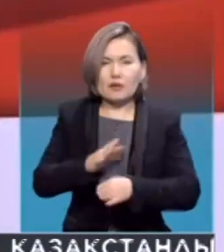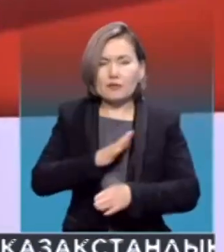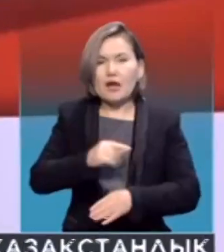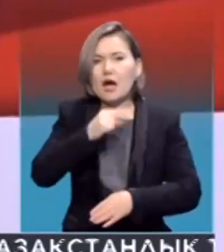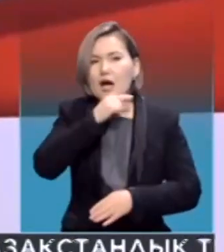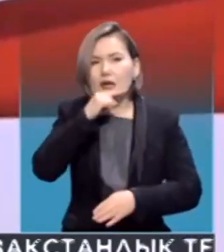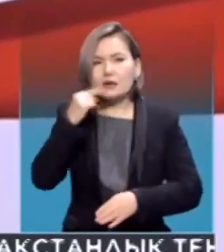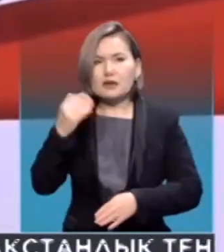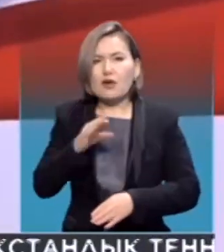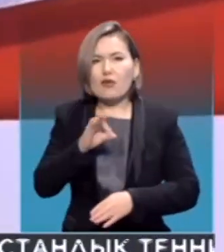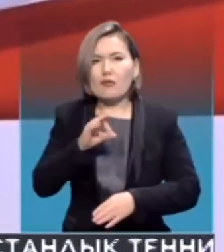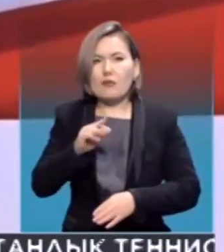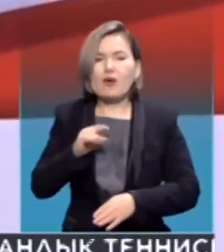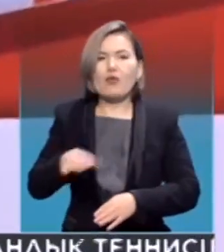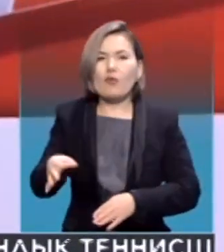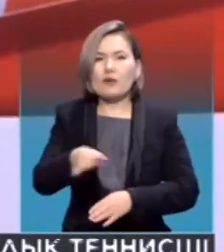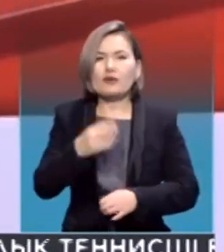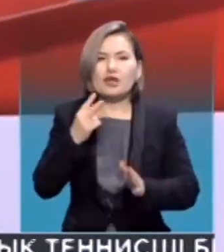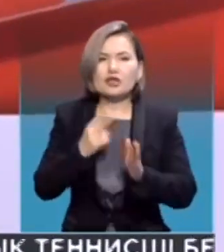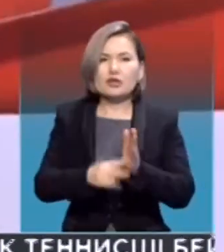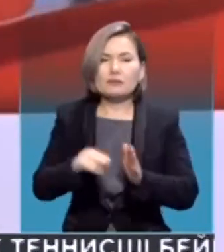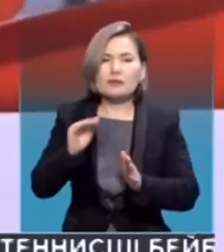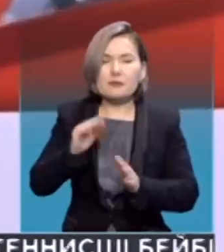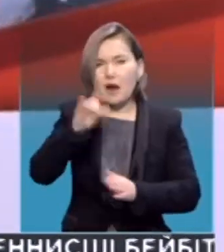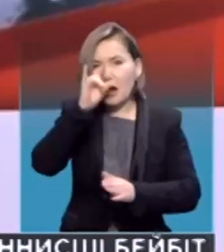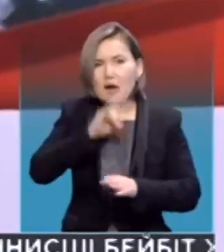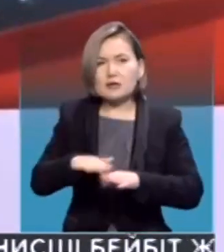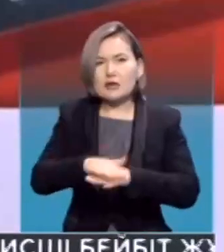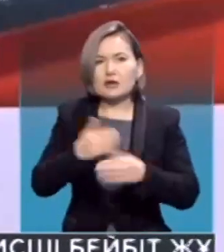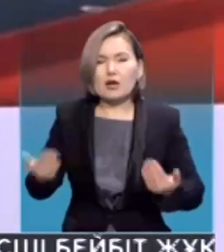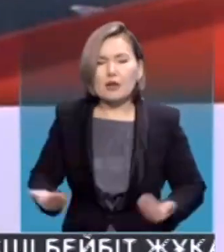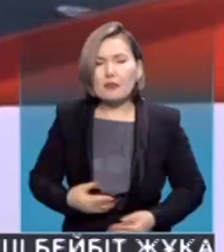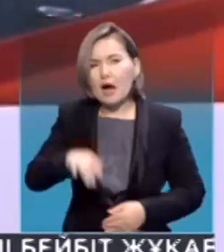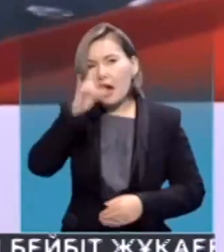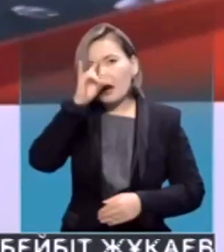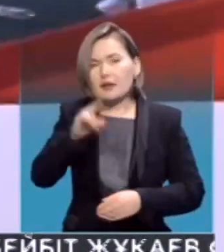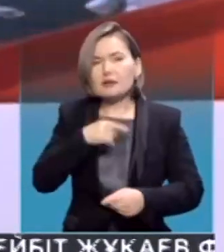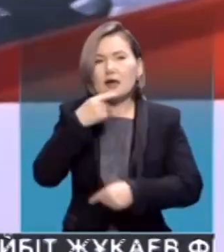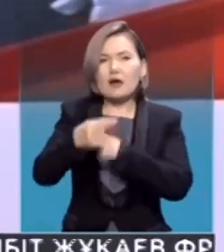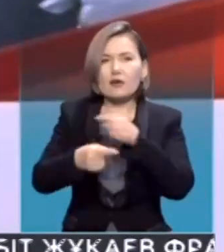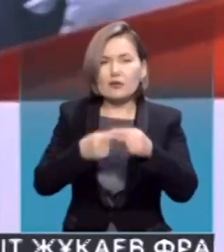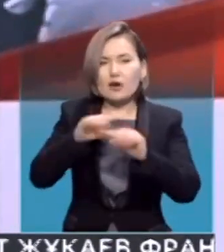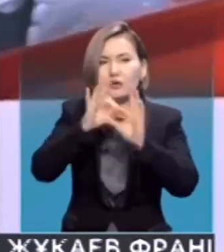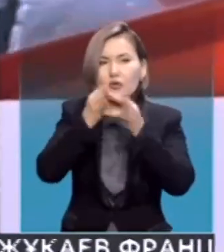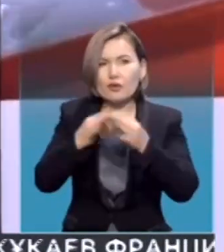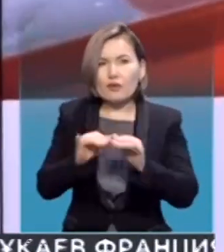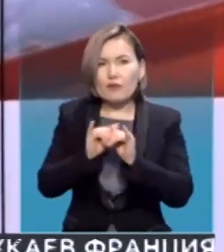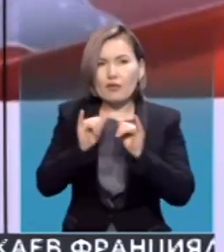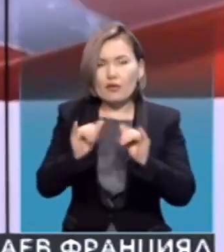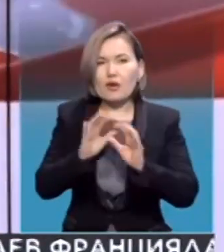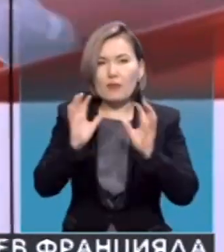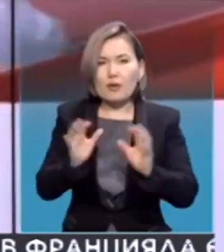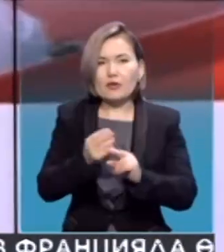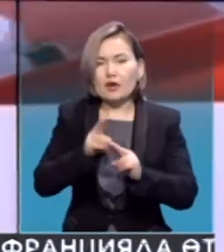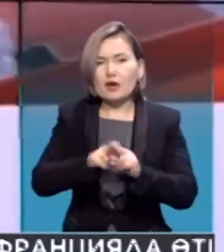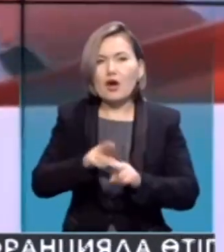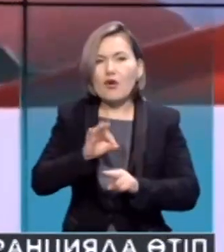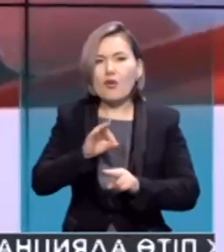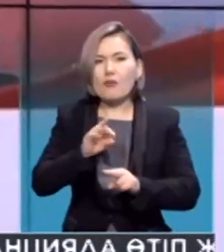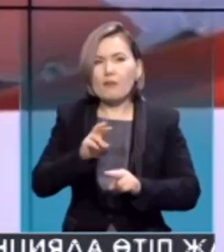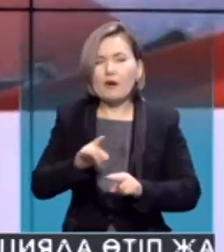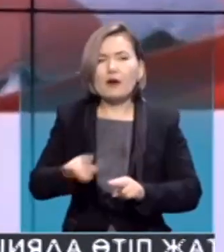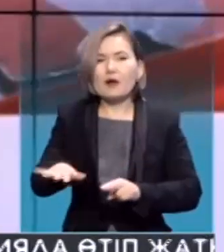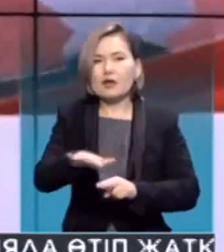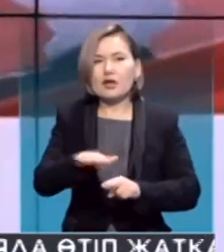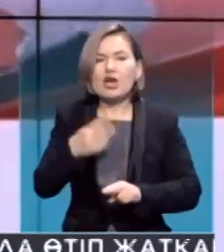Ресейдің 10 облысында 70 мыңға жуық қазақ тұрады. Олар салт дәстүрді сақтап, ұлттық өнерге ерекше көңіл бөліп келеді. Бір ғана 10 өңірінде